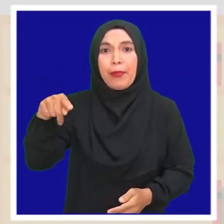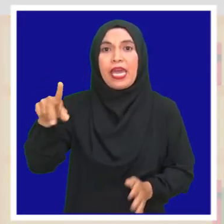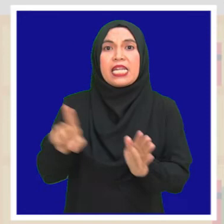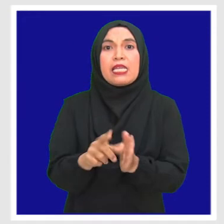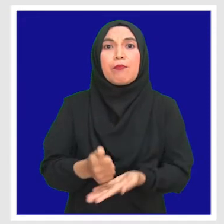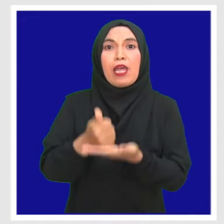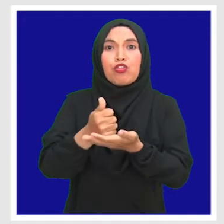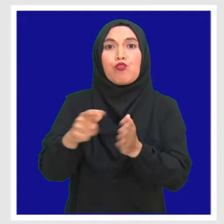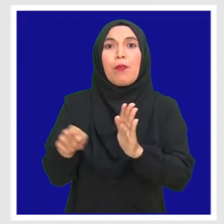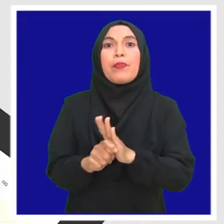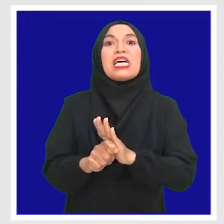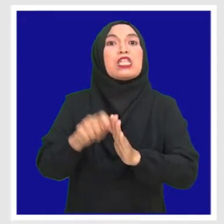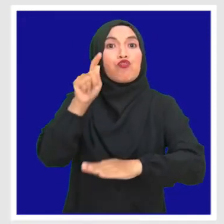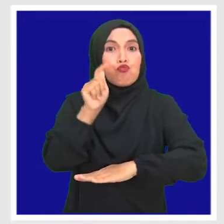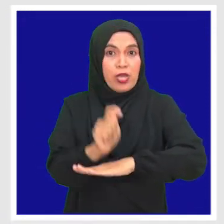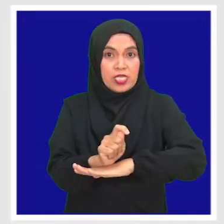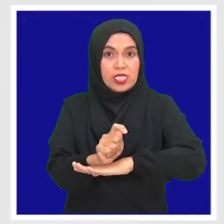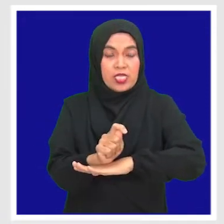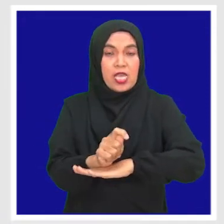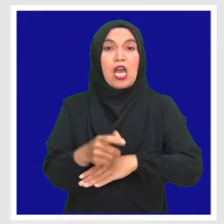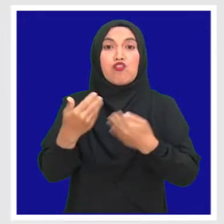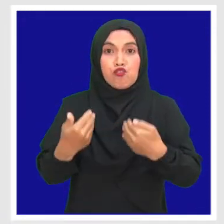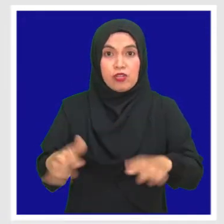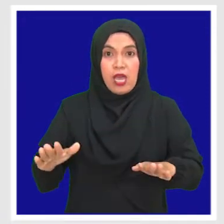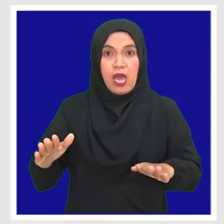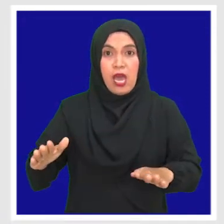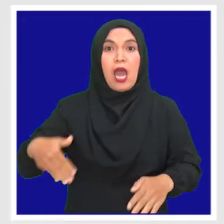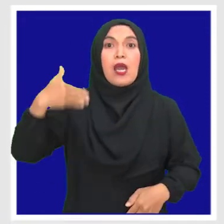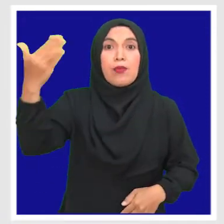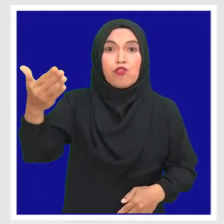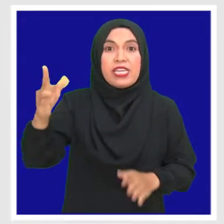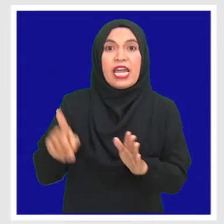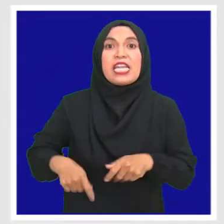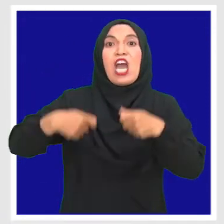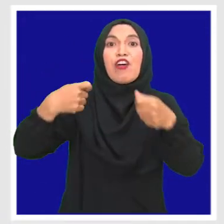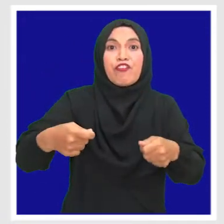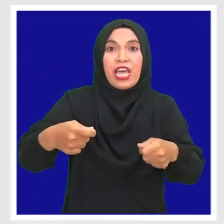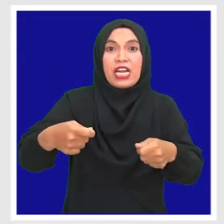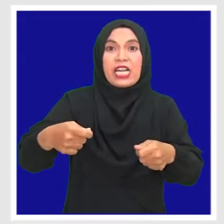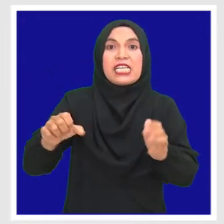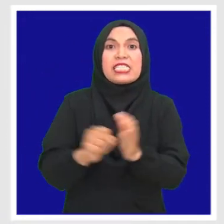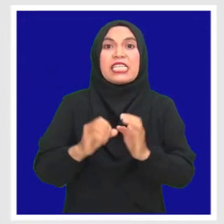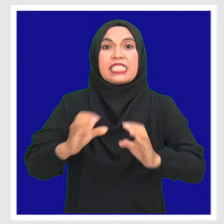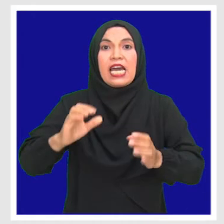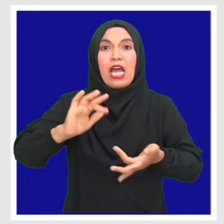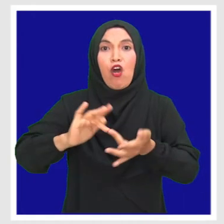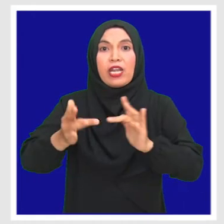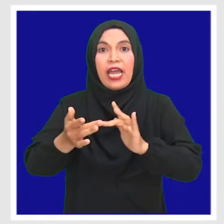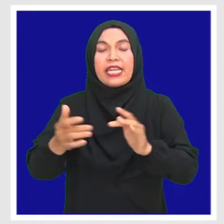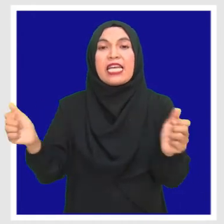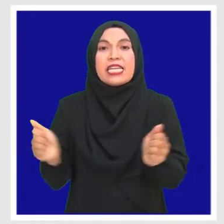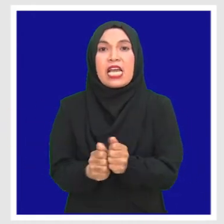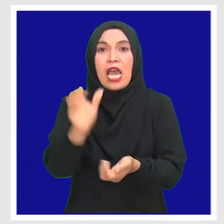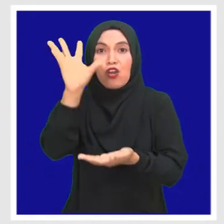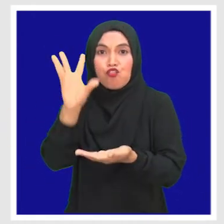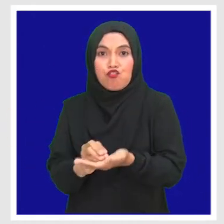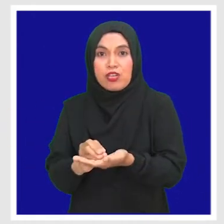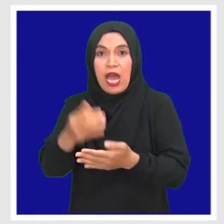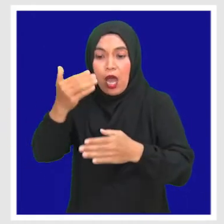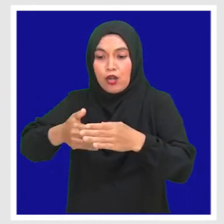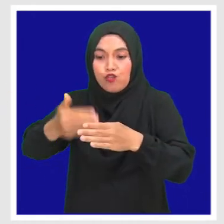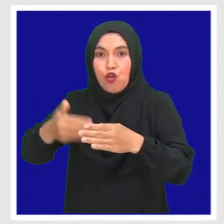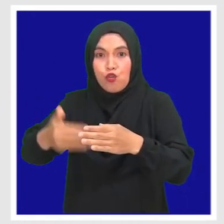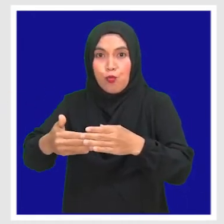pengadilan. Setelah itu, pendaftaran perkara dilakukan secara online dengan mengunggah dokumen permohonan atau gugatan melalui